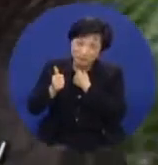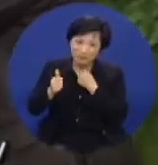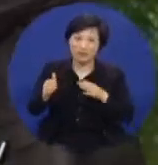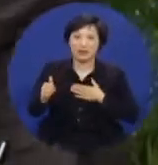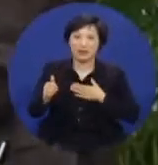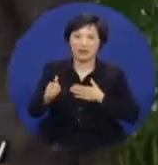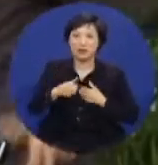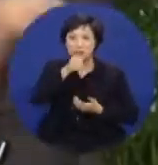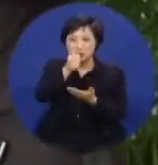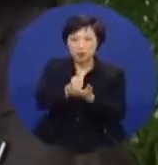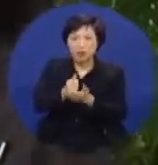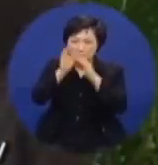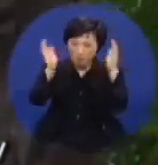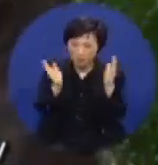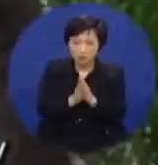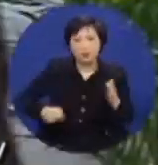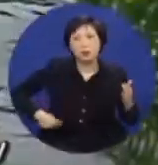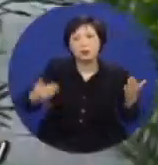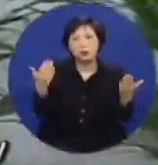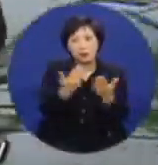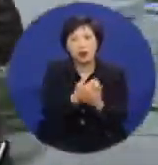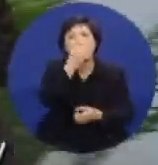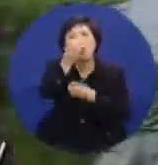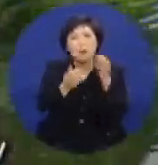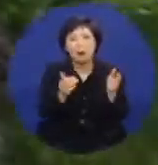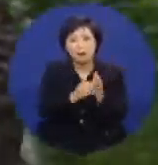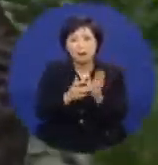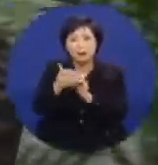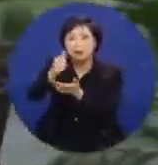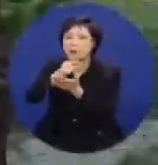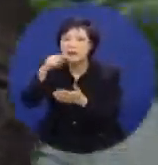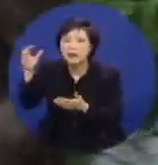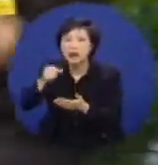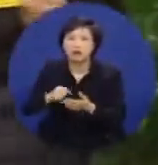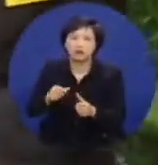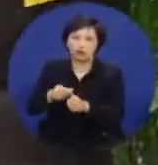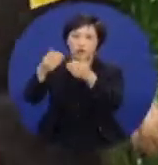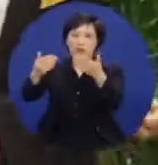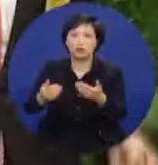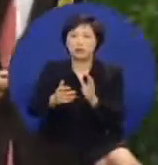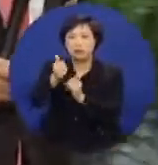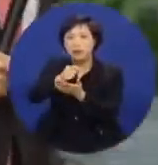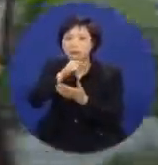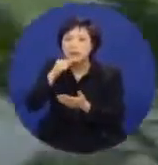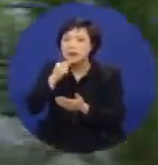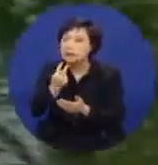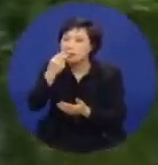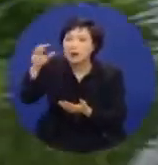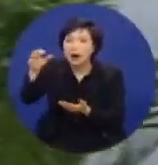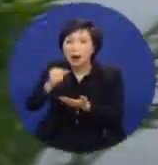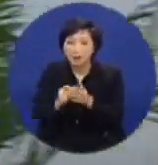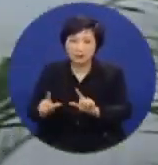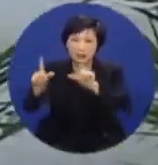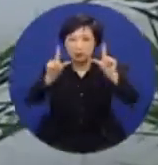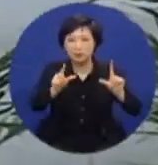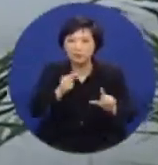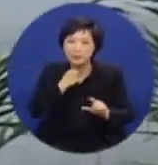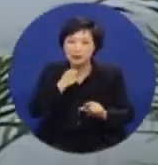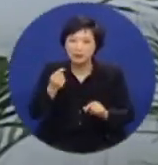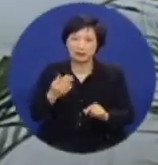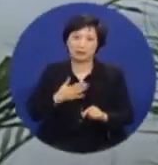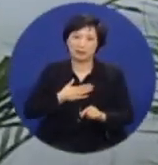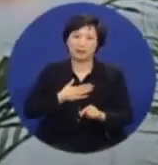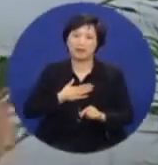내 해체를 내게로 터라 오고 난 그 피로 구원받고 그 피해 생명을 가지고 살아야 합니다 그리고 세